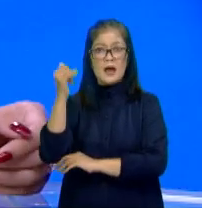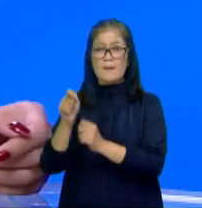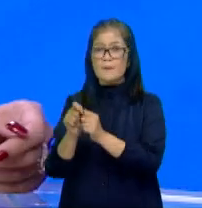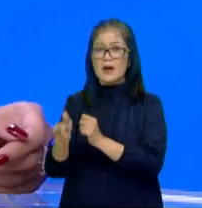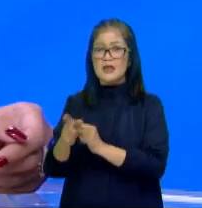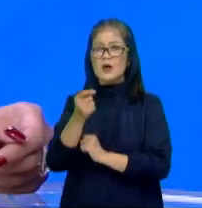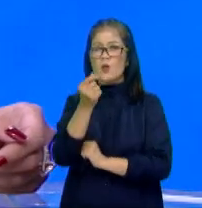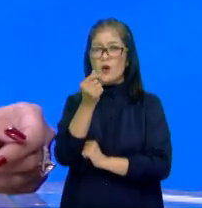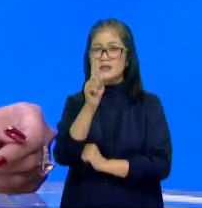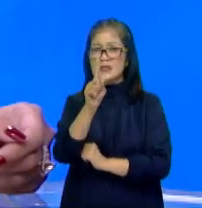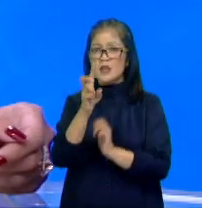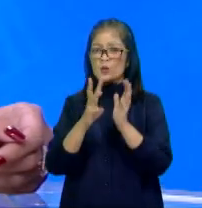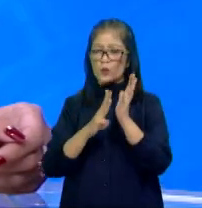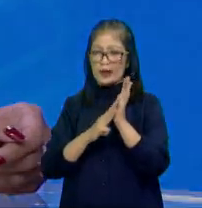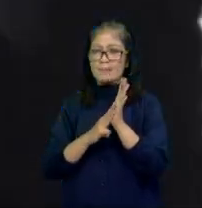miliar rupiah.